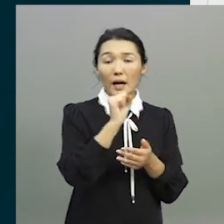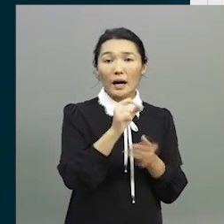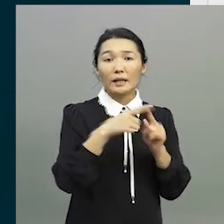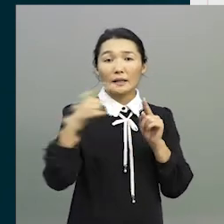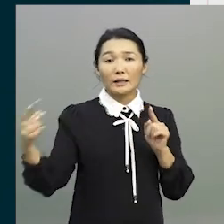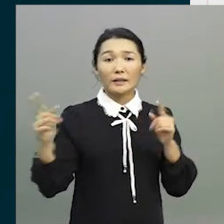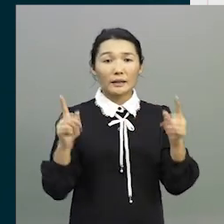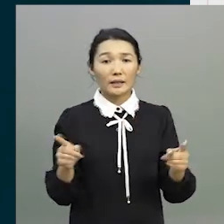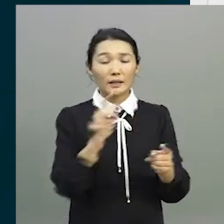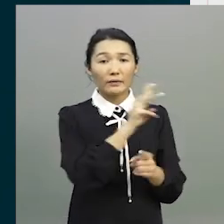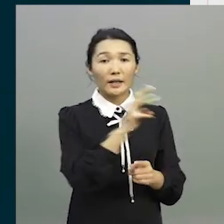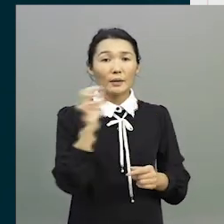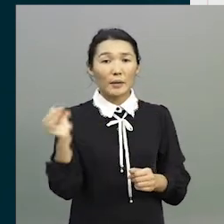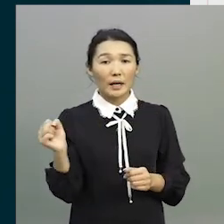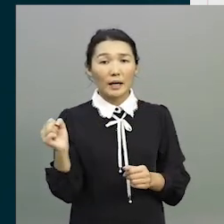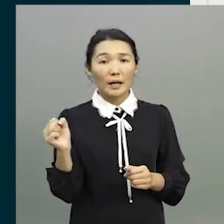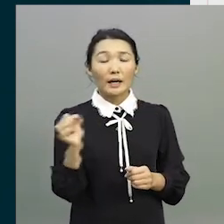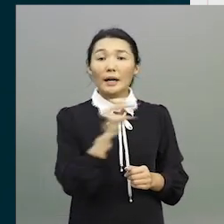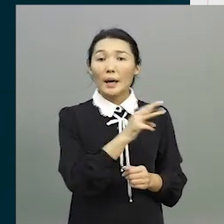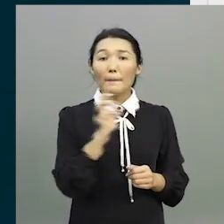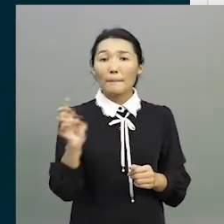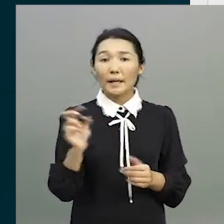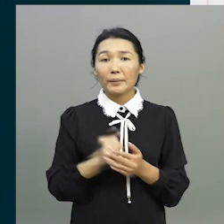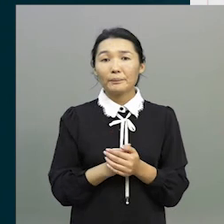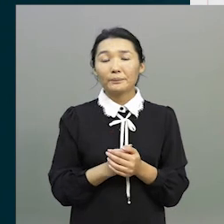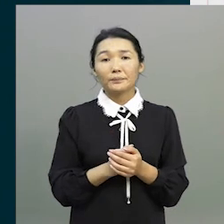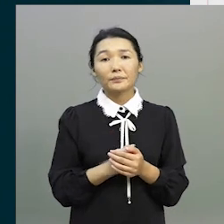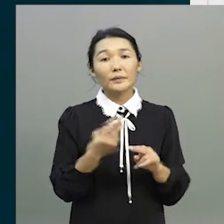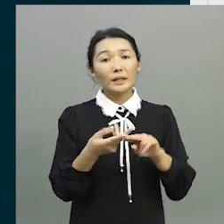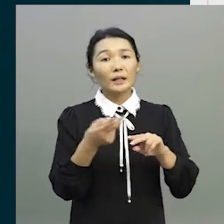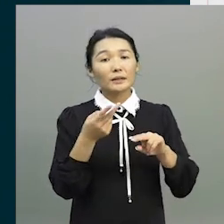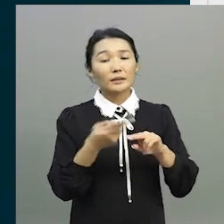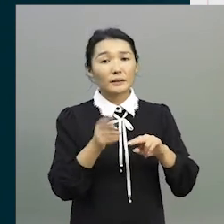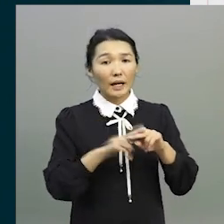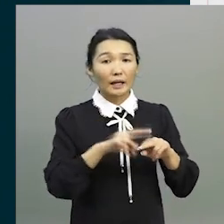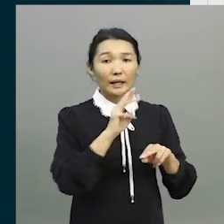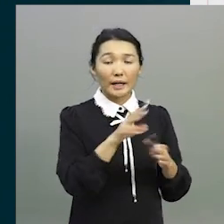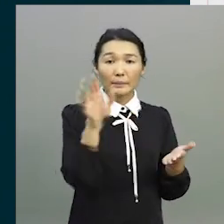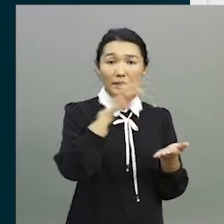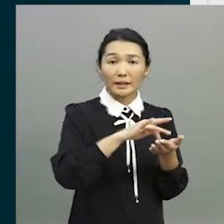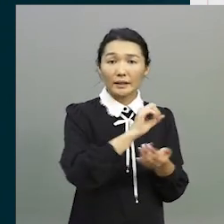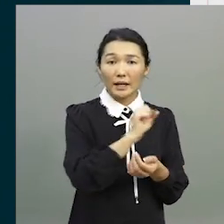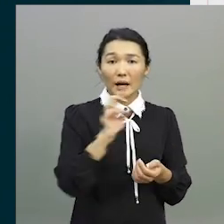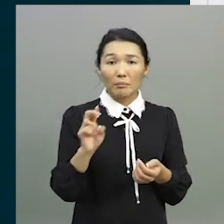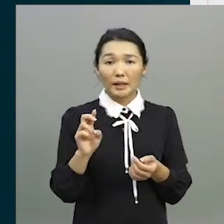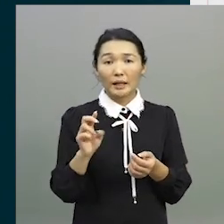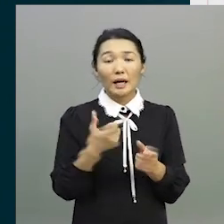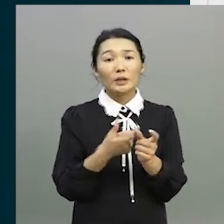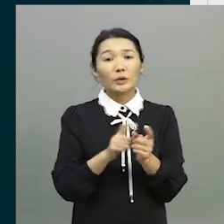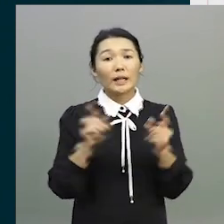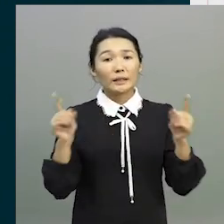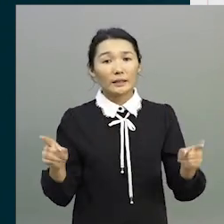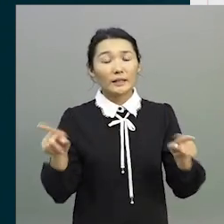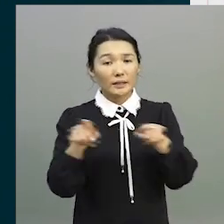отрезков м а а м б так как м является серединой об эту данные отрезке также будут